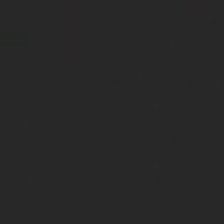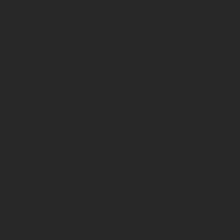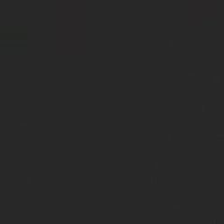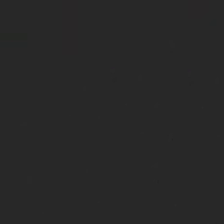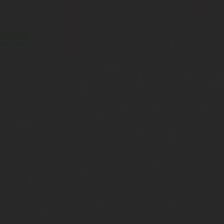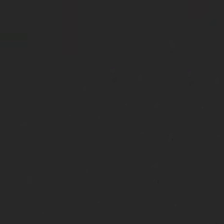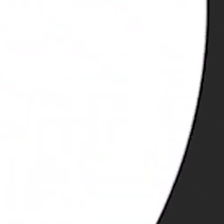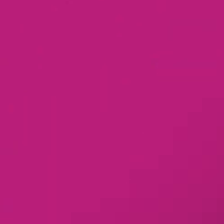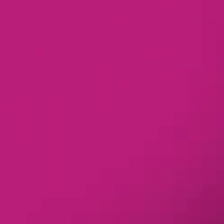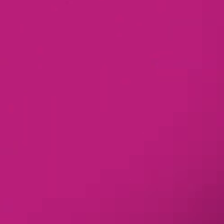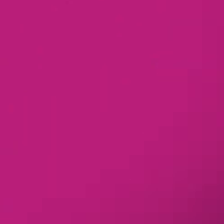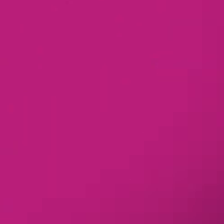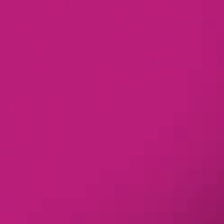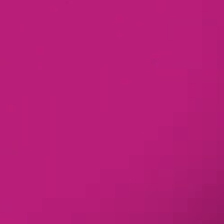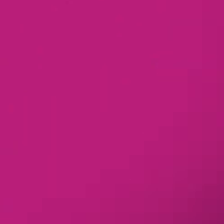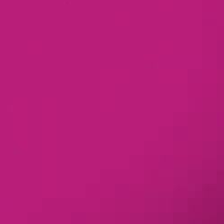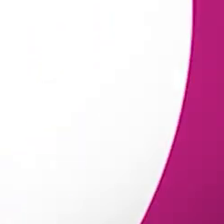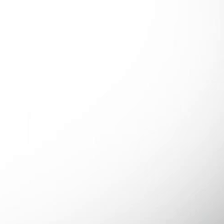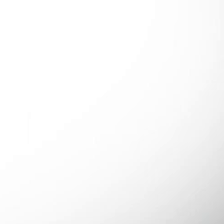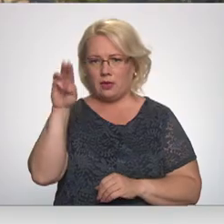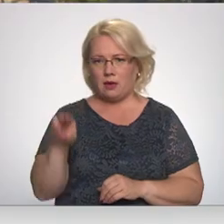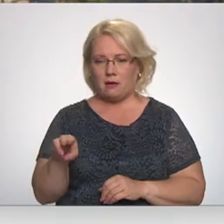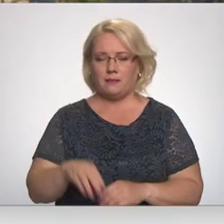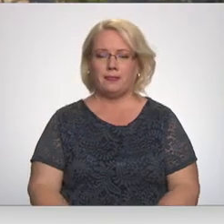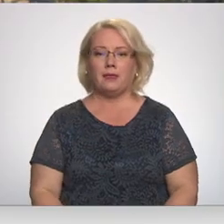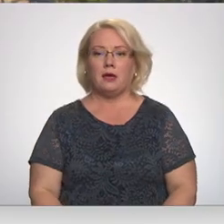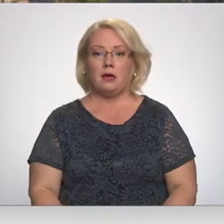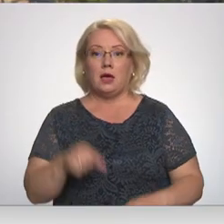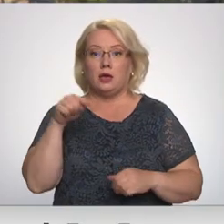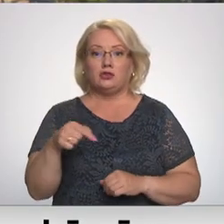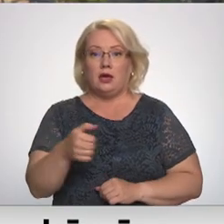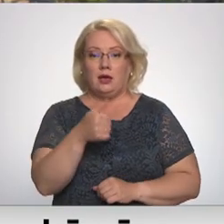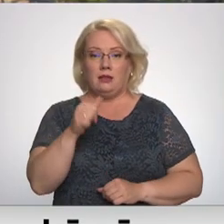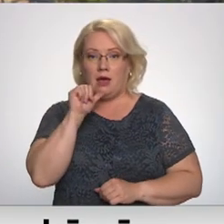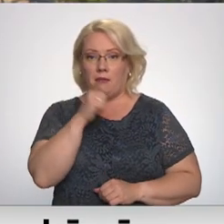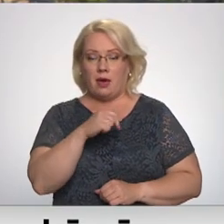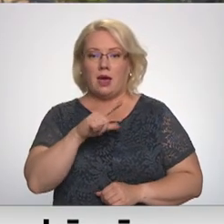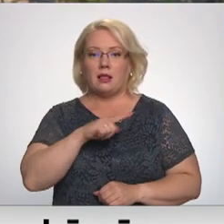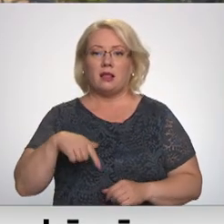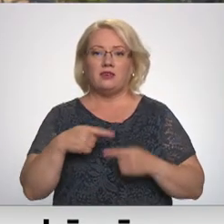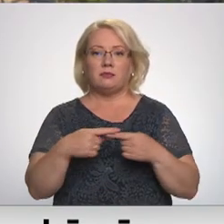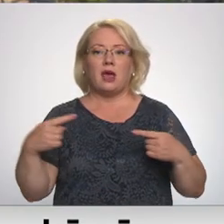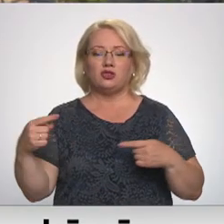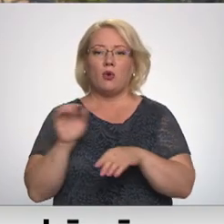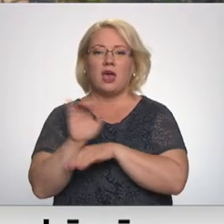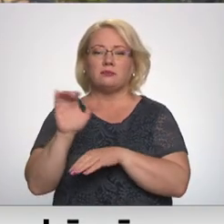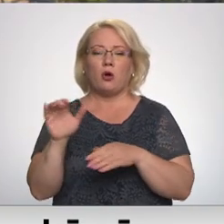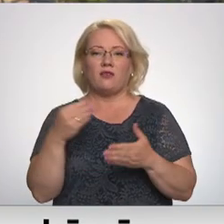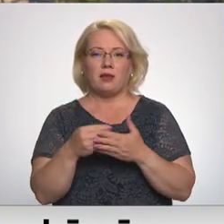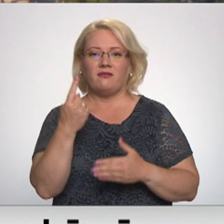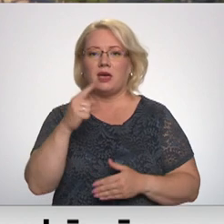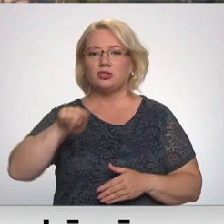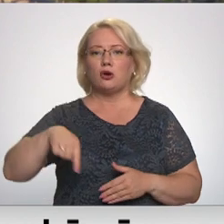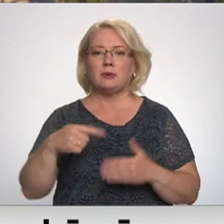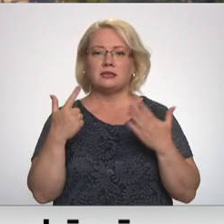Re, viss ēters ir te! Šā gada maijā Latvijas preču eksporta vērtība bija